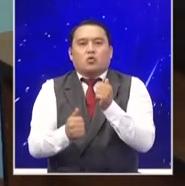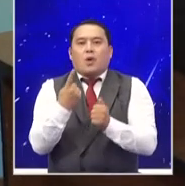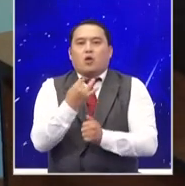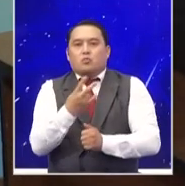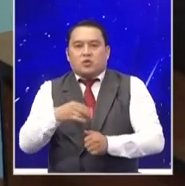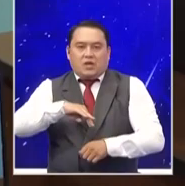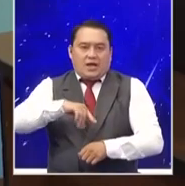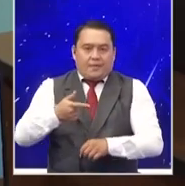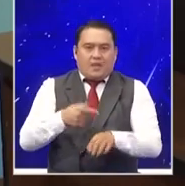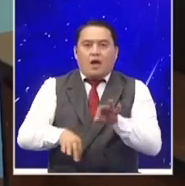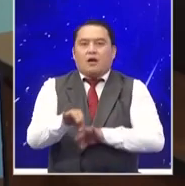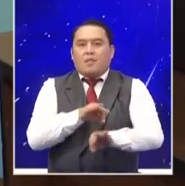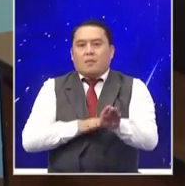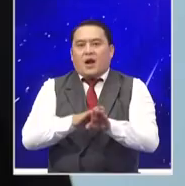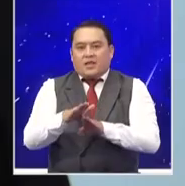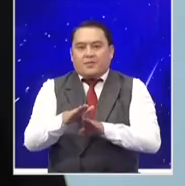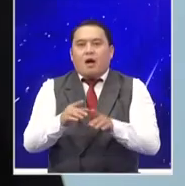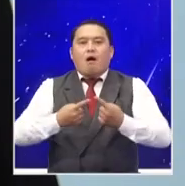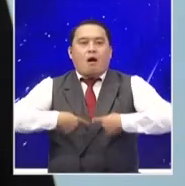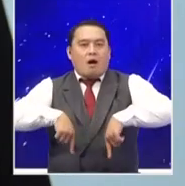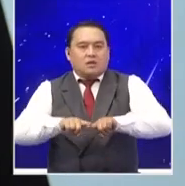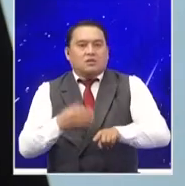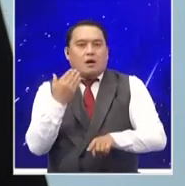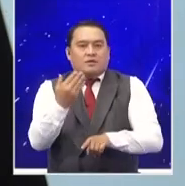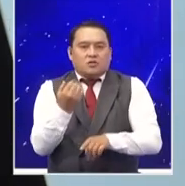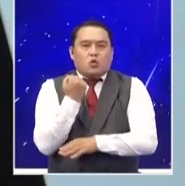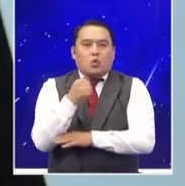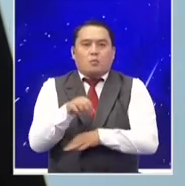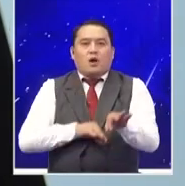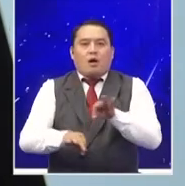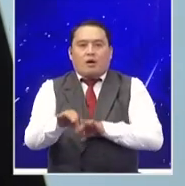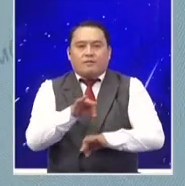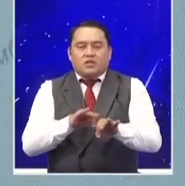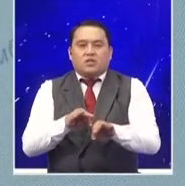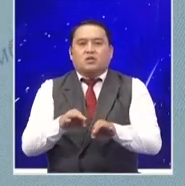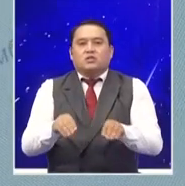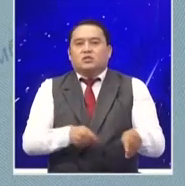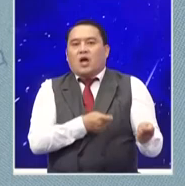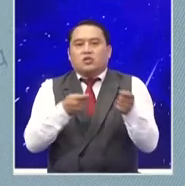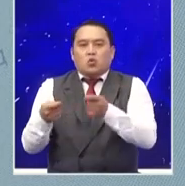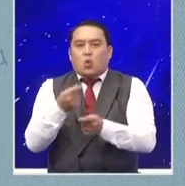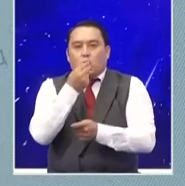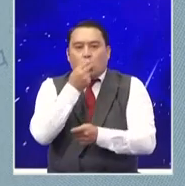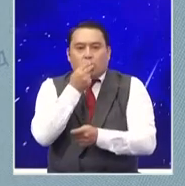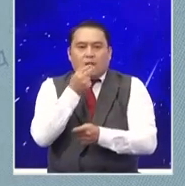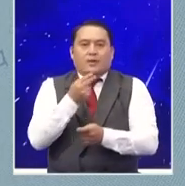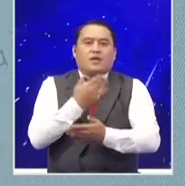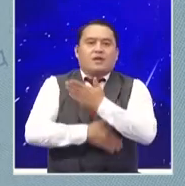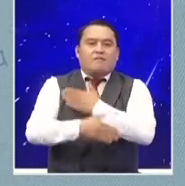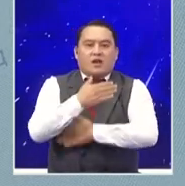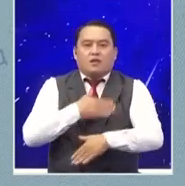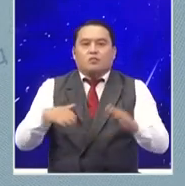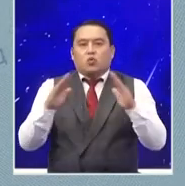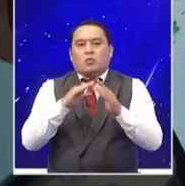по 1 000 000 тенге на реализацию проекта. Одним из них стал и проект «Организация доставки еды людям с ограниченными